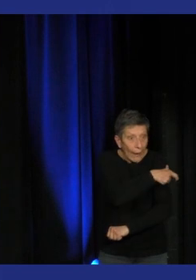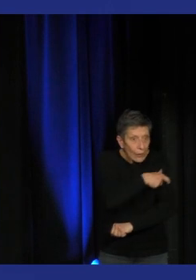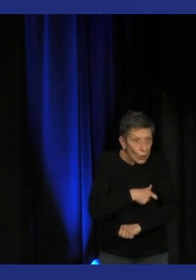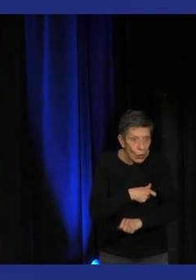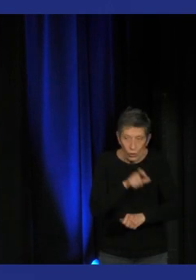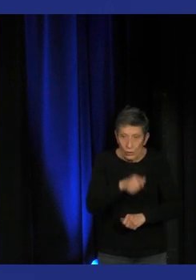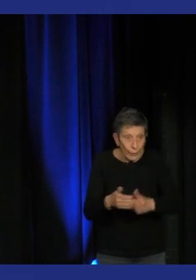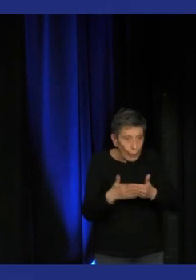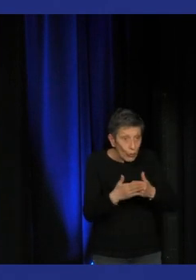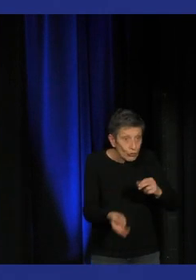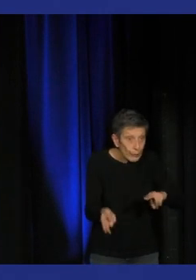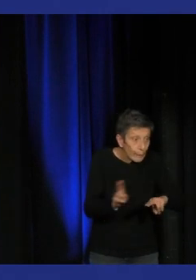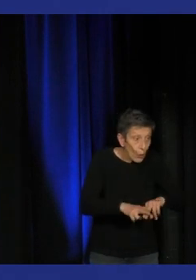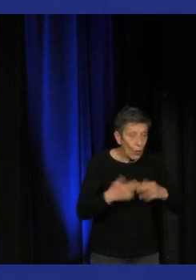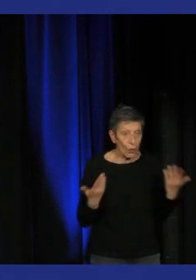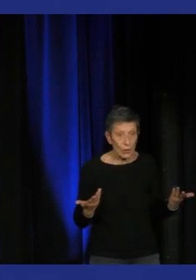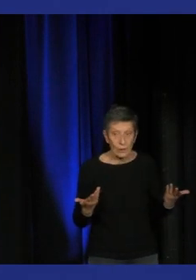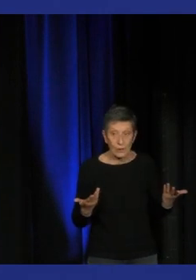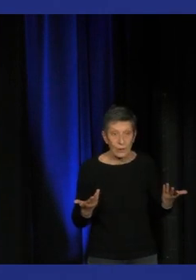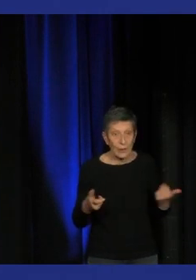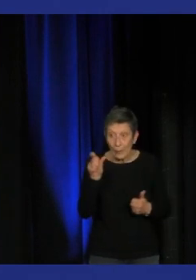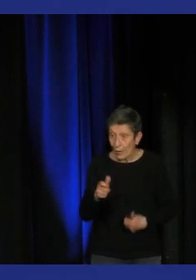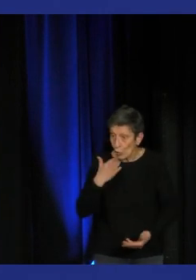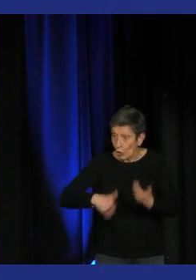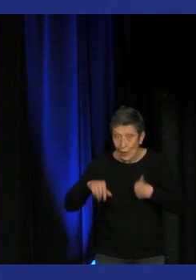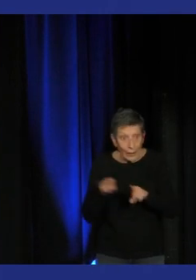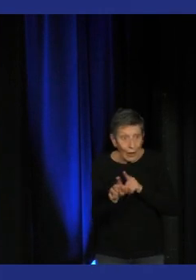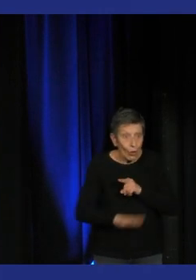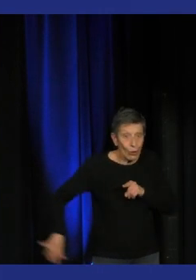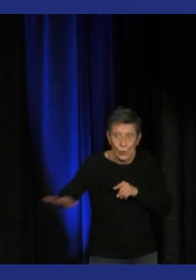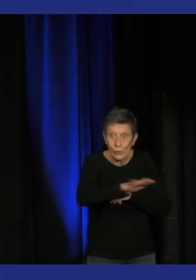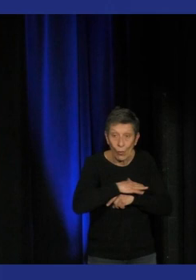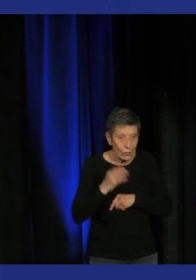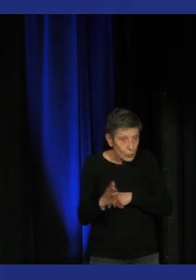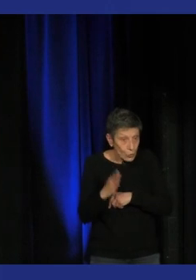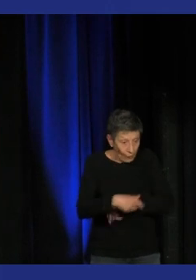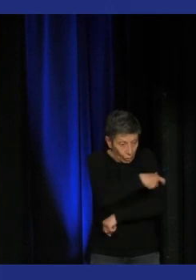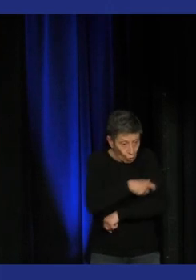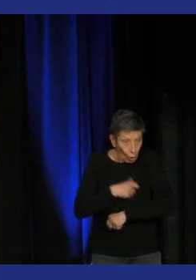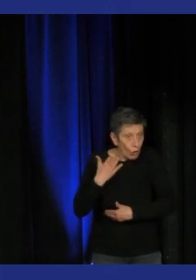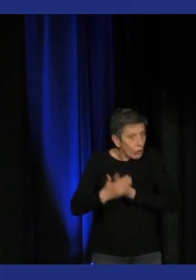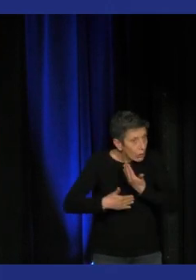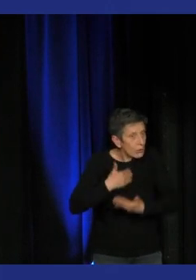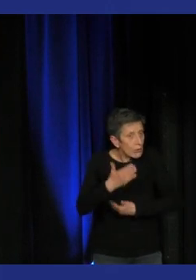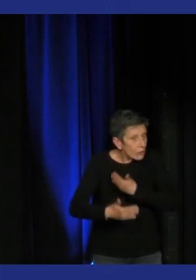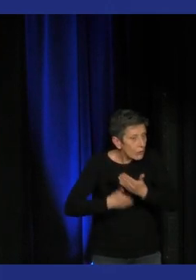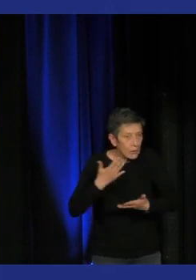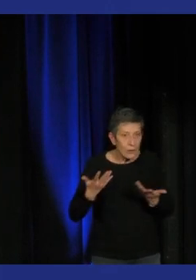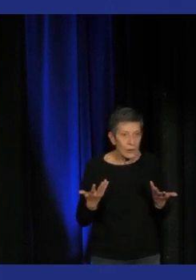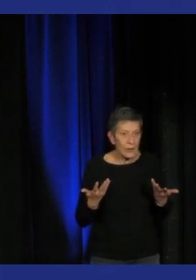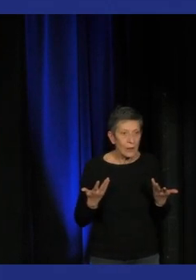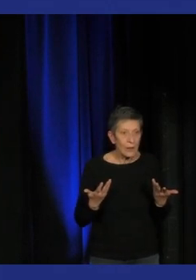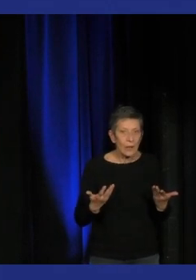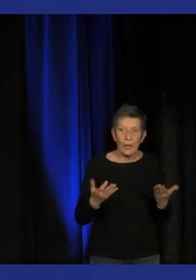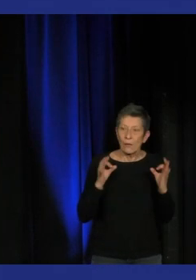lorsqu'un proche est décédé, et les personnes handicapées, comme les autres, il n'y a absolument aucun écart. Et sous prétexte